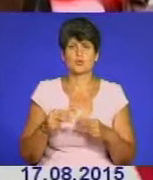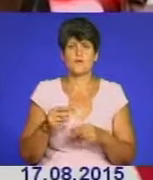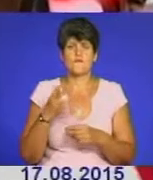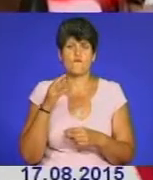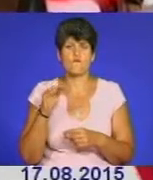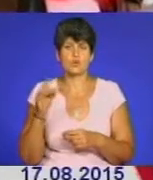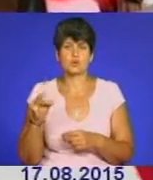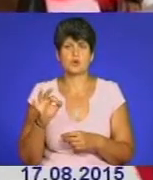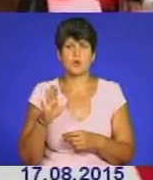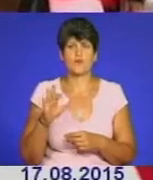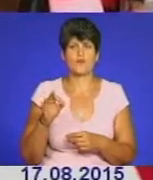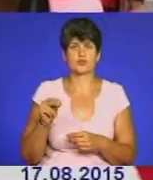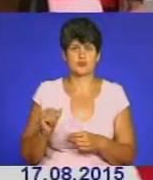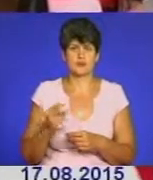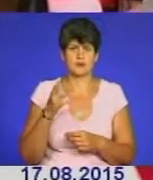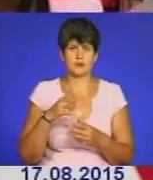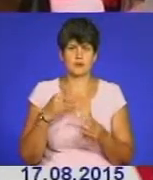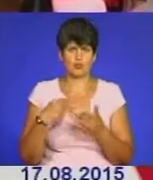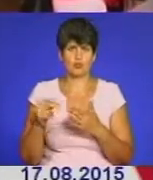Так, помаленьку. Покупців